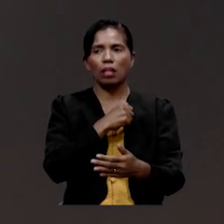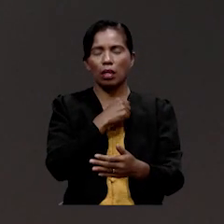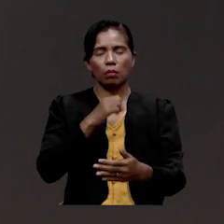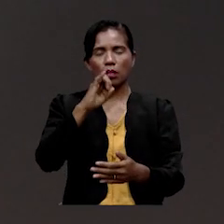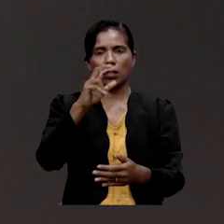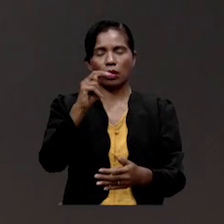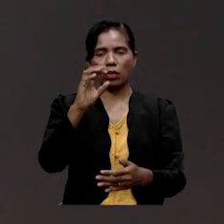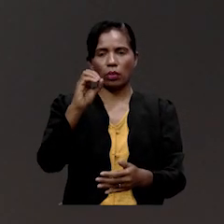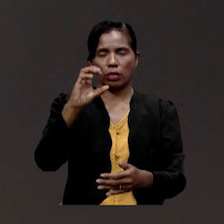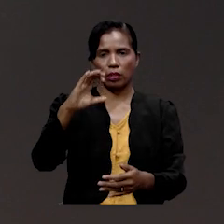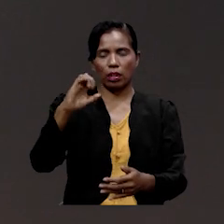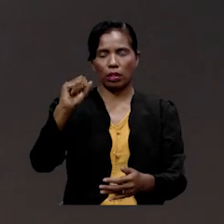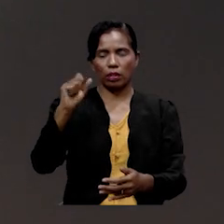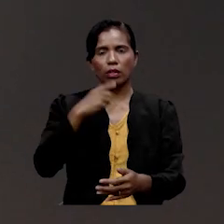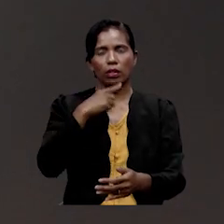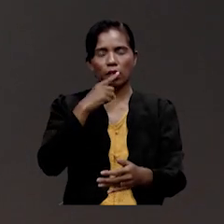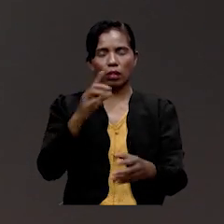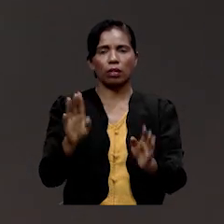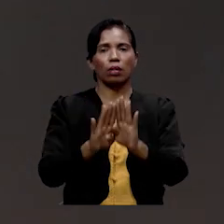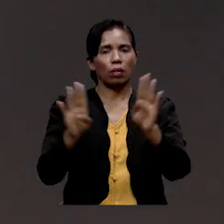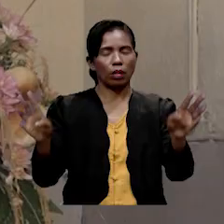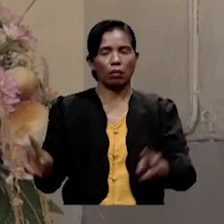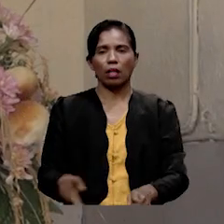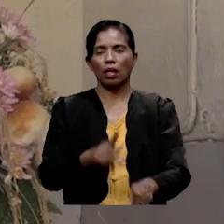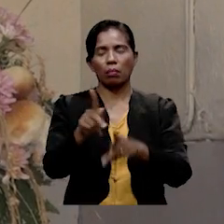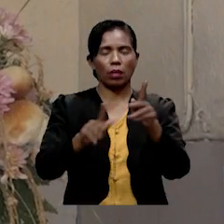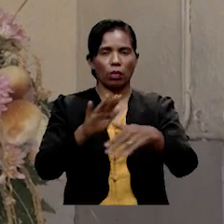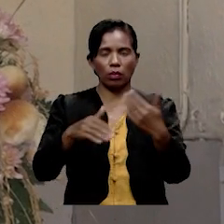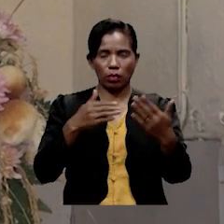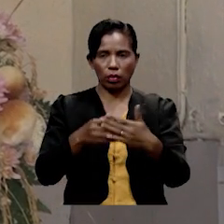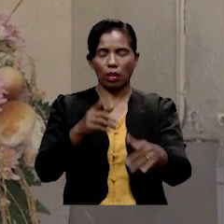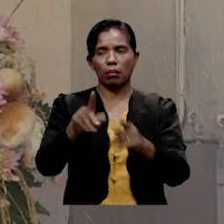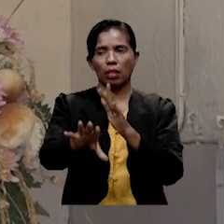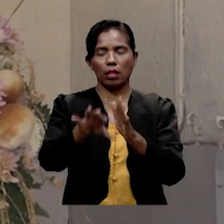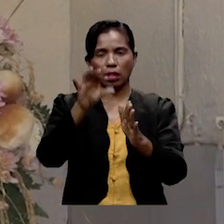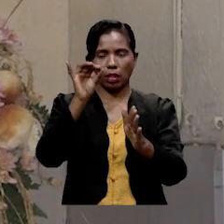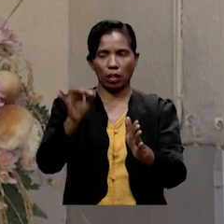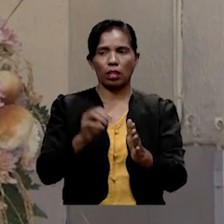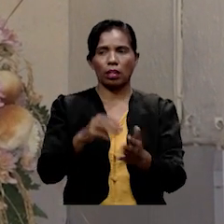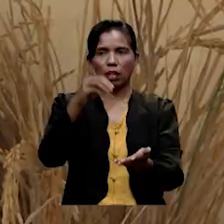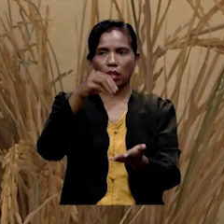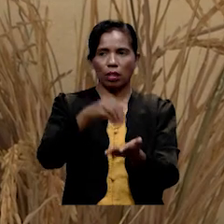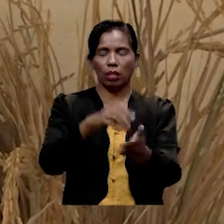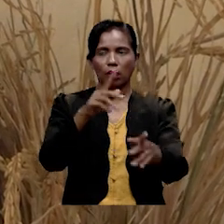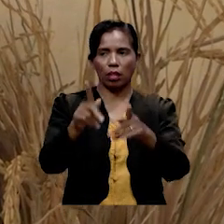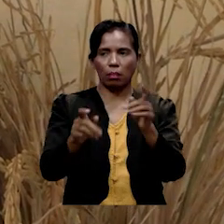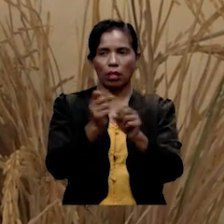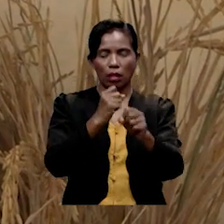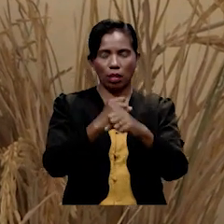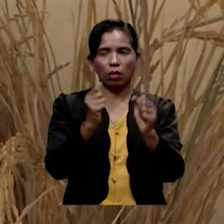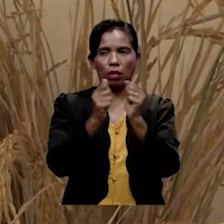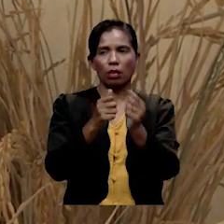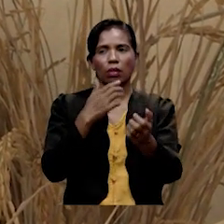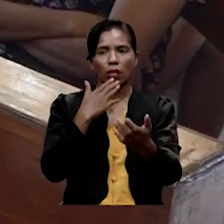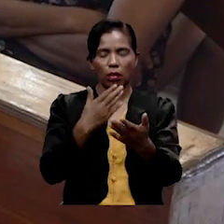Barreto explica santidade nena kloke ba ema hutu vocação nebe ema hili kahaknar ema halau hodia